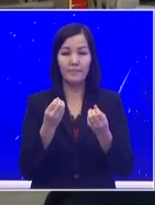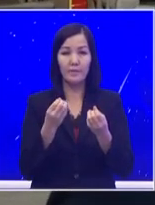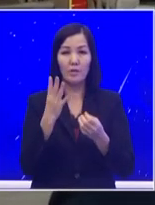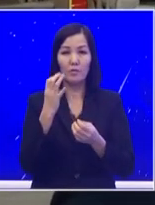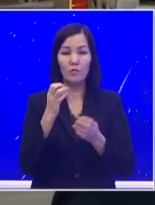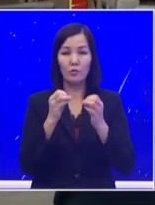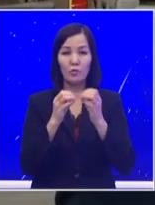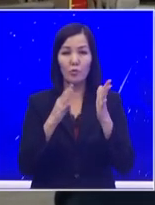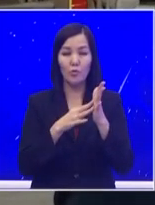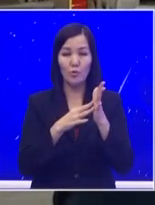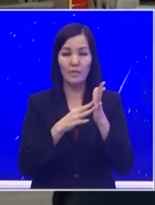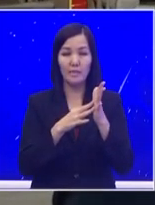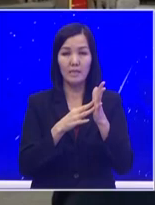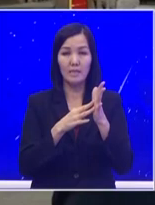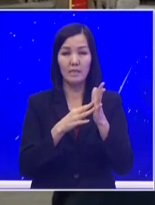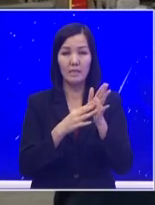419